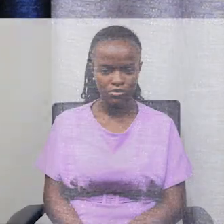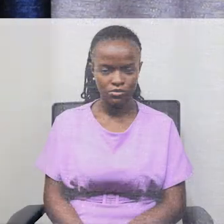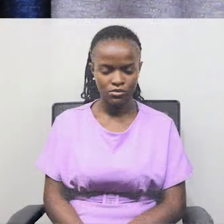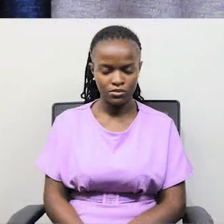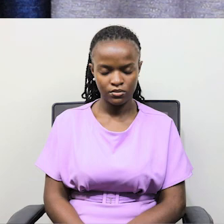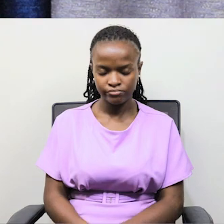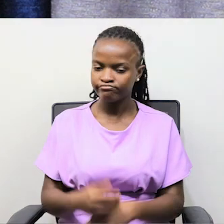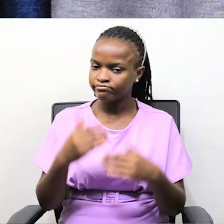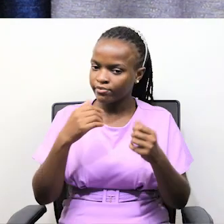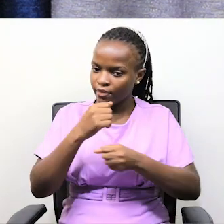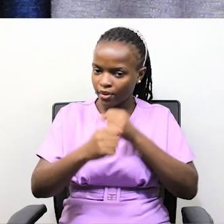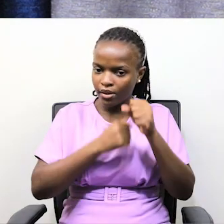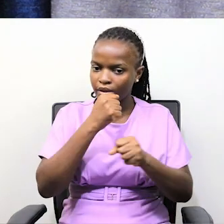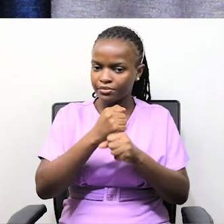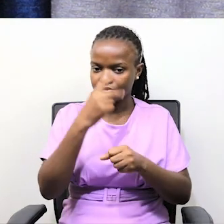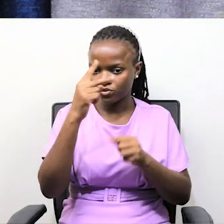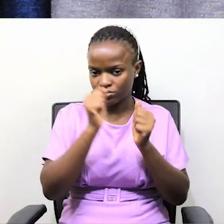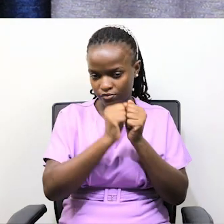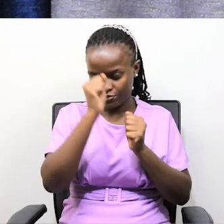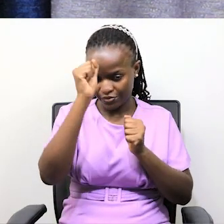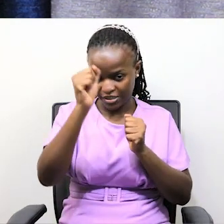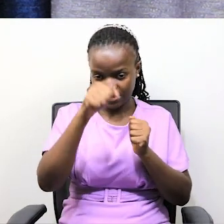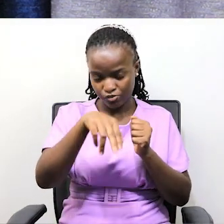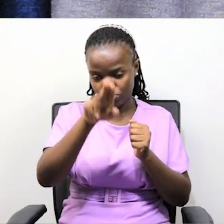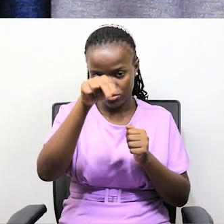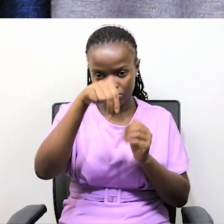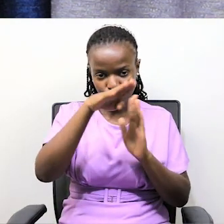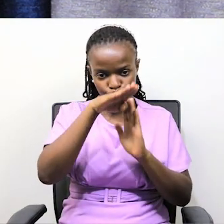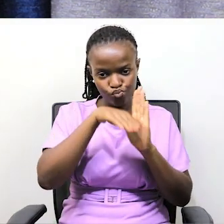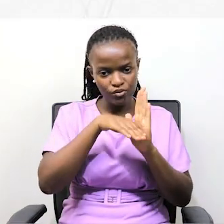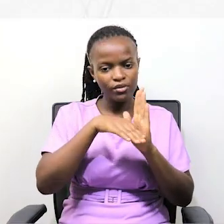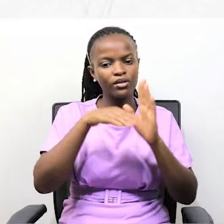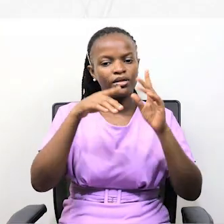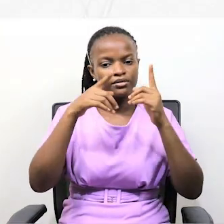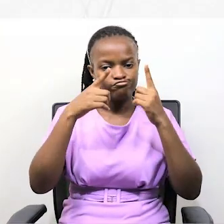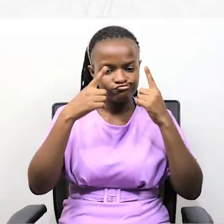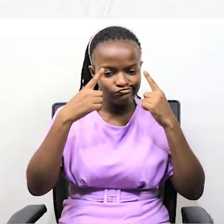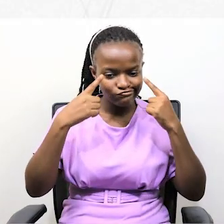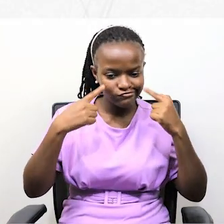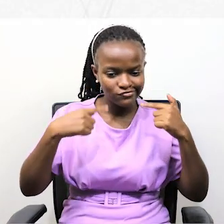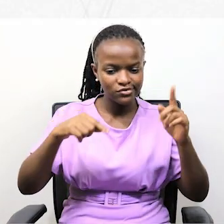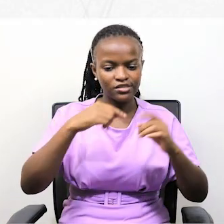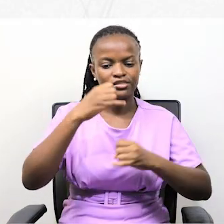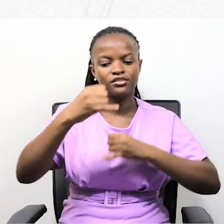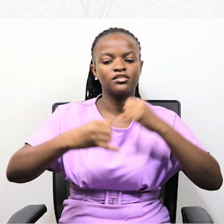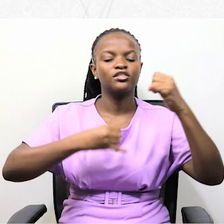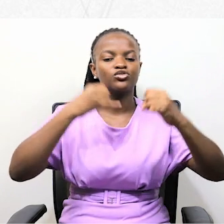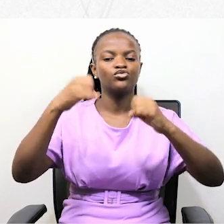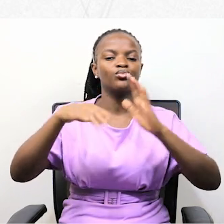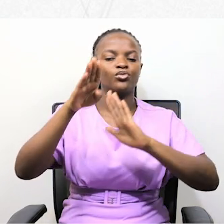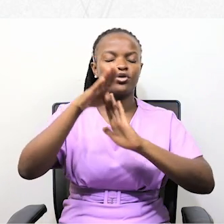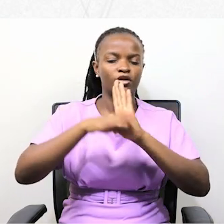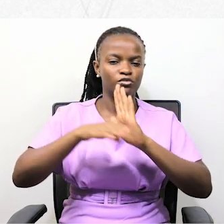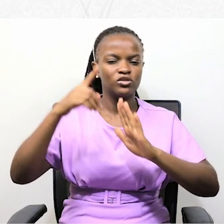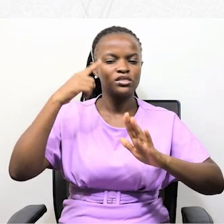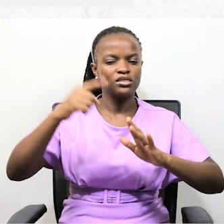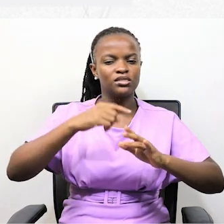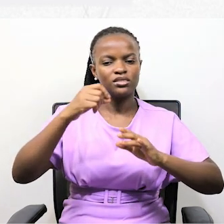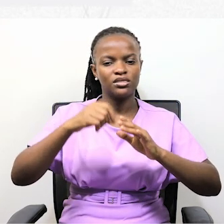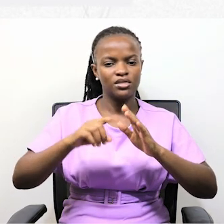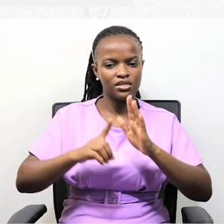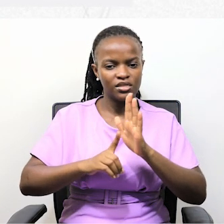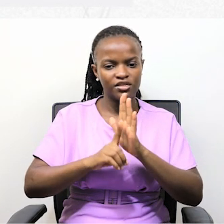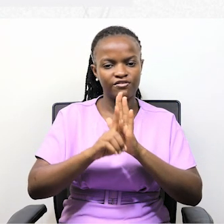En 2015, les Nations Unies ont lancé un programme international visant à promouvoir une